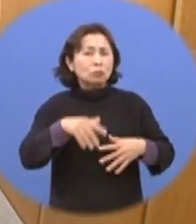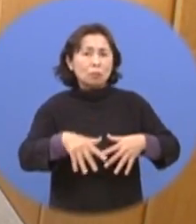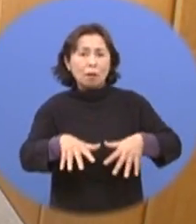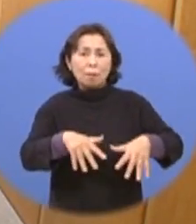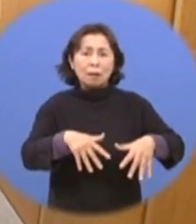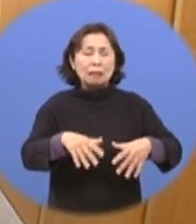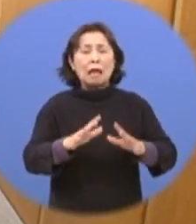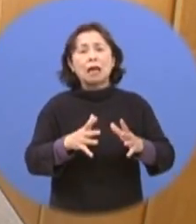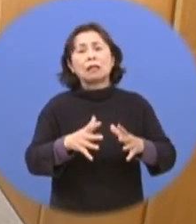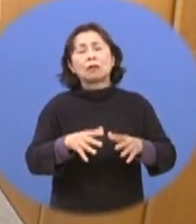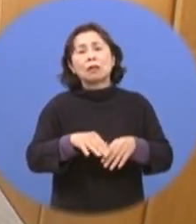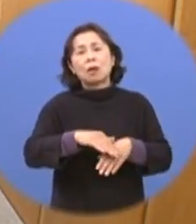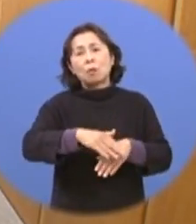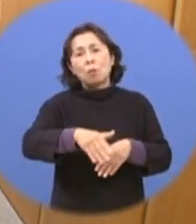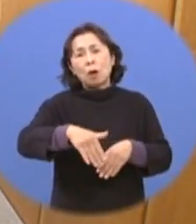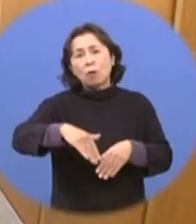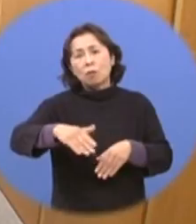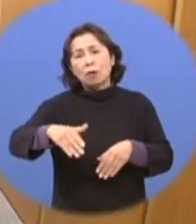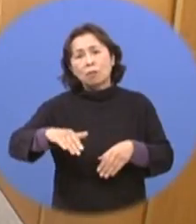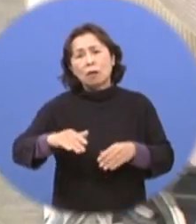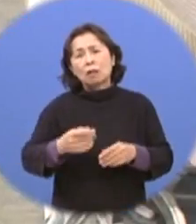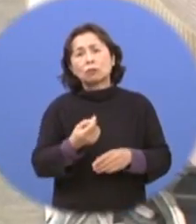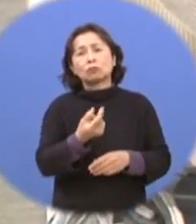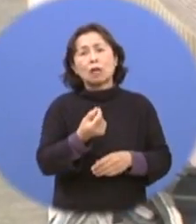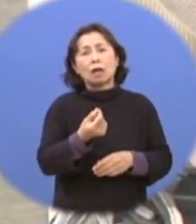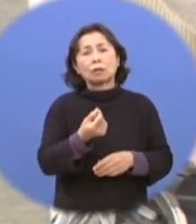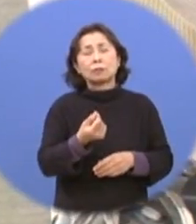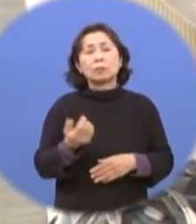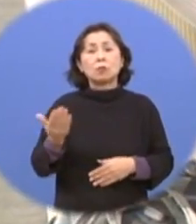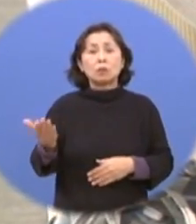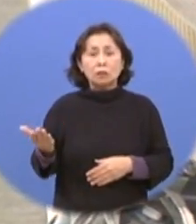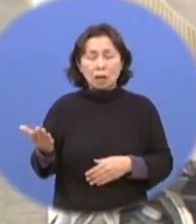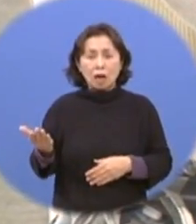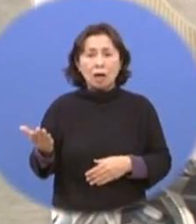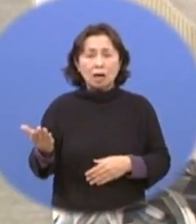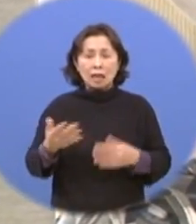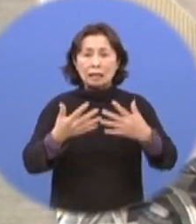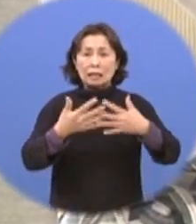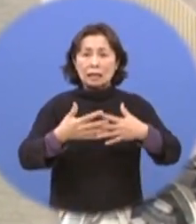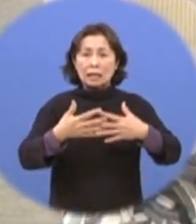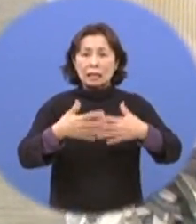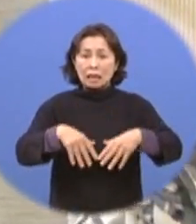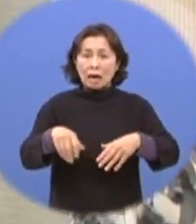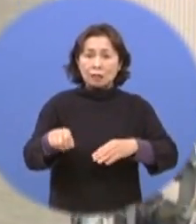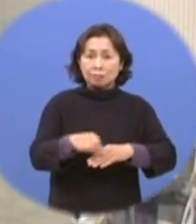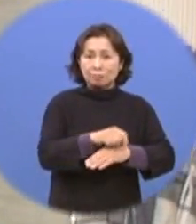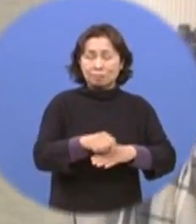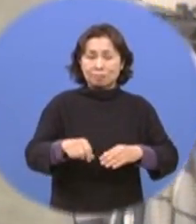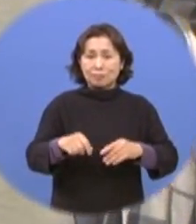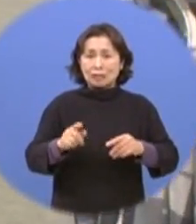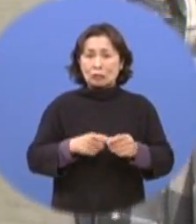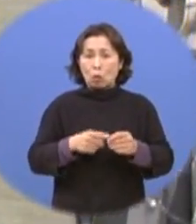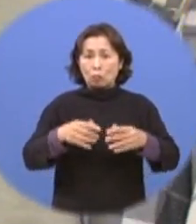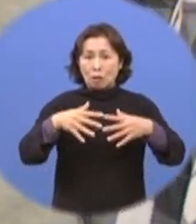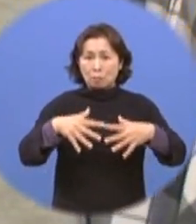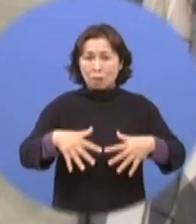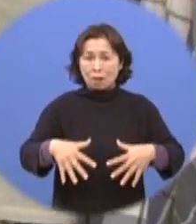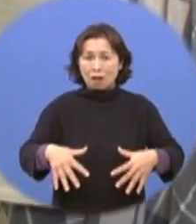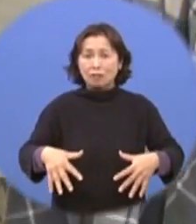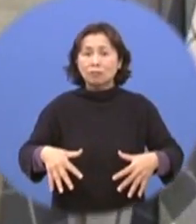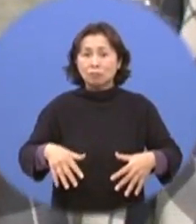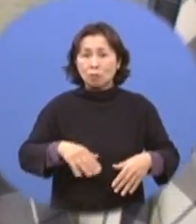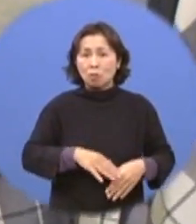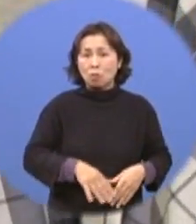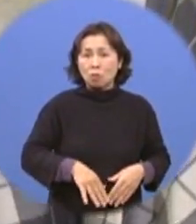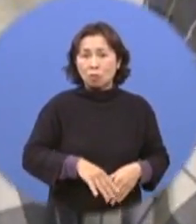でドレープ感がまああまり出てないこちらはそのホールガーメントで弊社の機械で編まれたものでそれもスカート